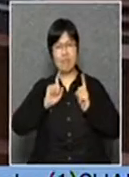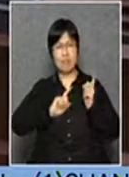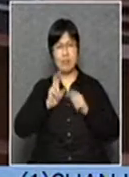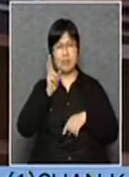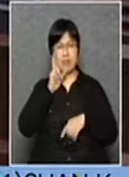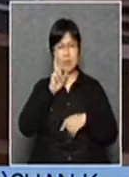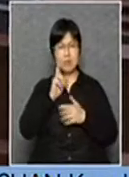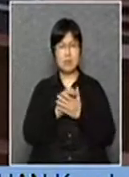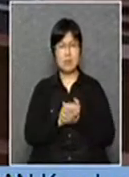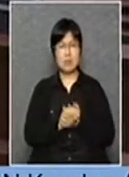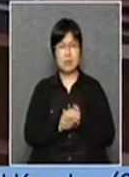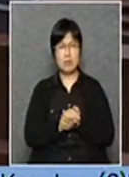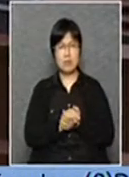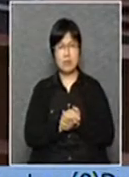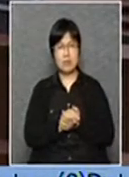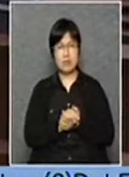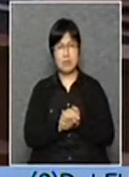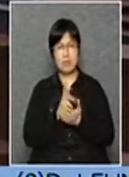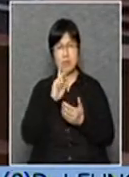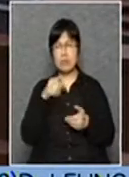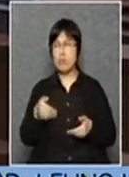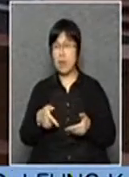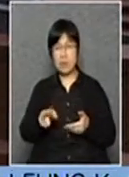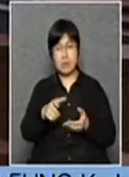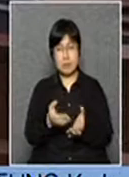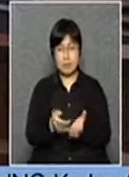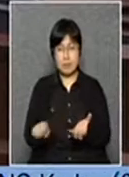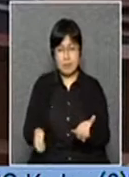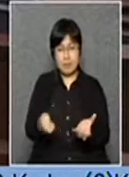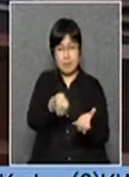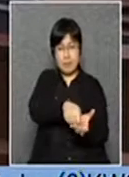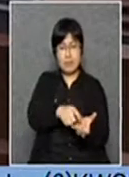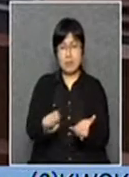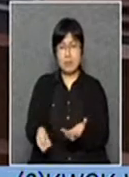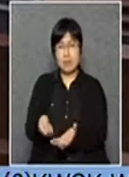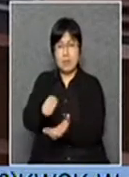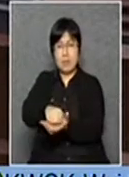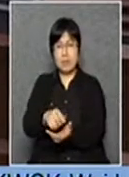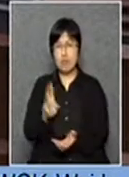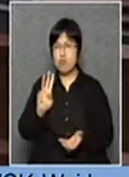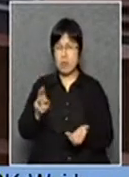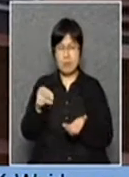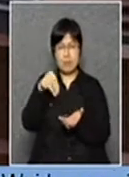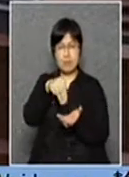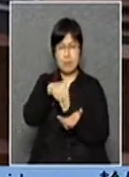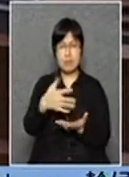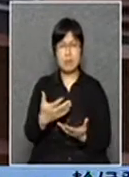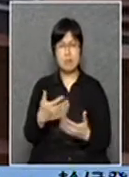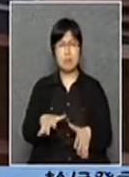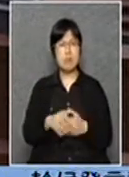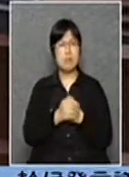像玩煮飯仔咁，邊個碗邊個裝邊個鵪加啲水落去啦，就加啲落去就